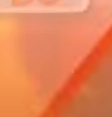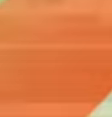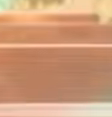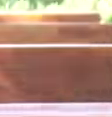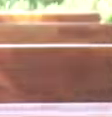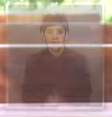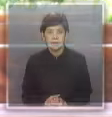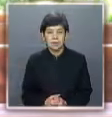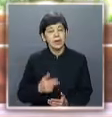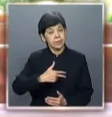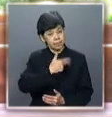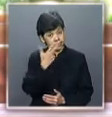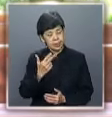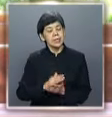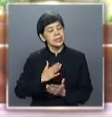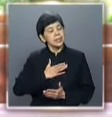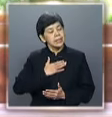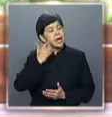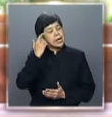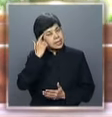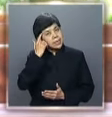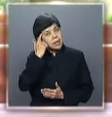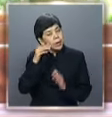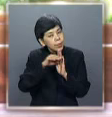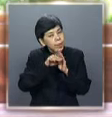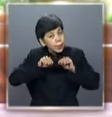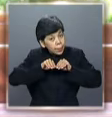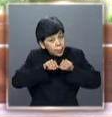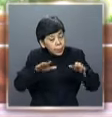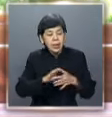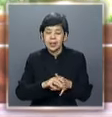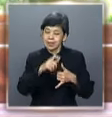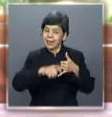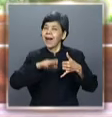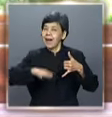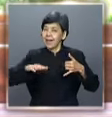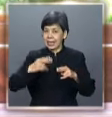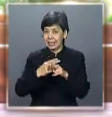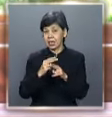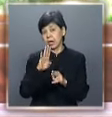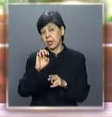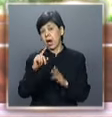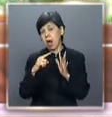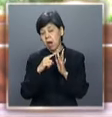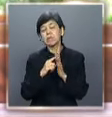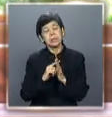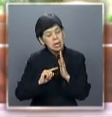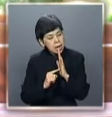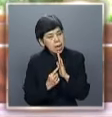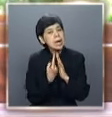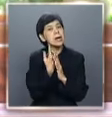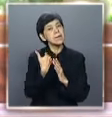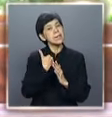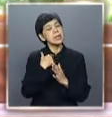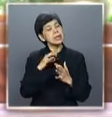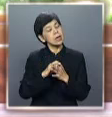10902ไทย PBS หวังเป็นอย่างยิ่งนะคะว่าการนำเสนอสารคดีเรื่องทางผ่านของบีระนั้นจะเป็นจุดเริ่มต้นของการมีพื้น